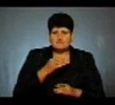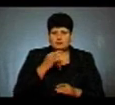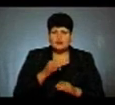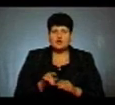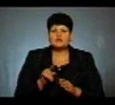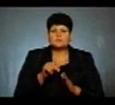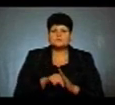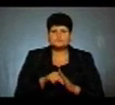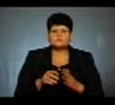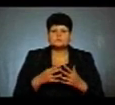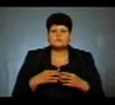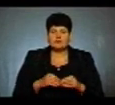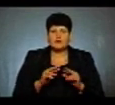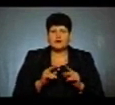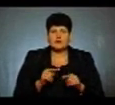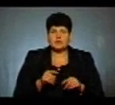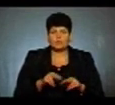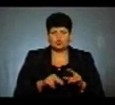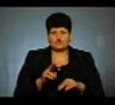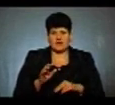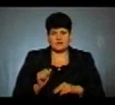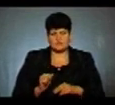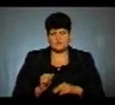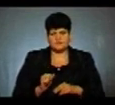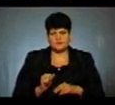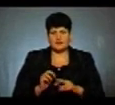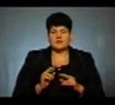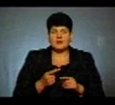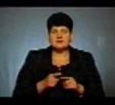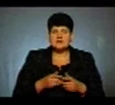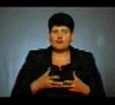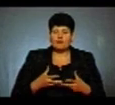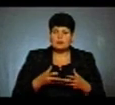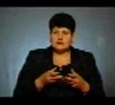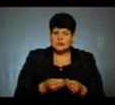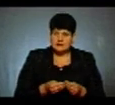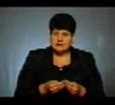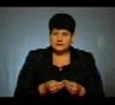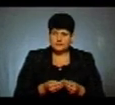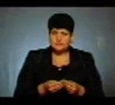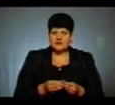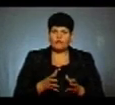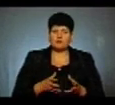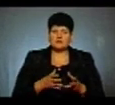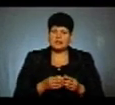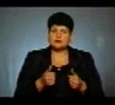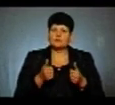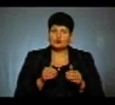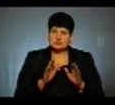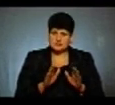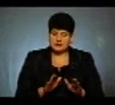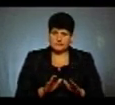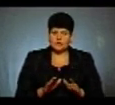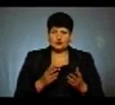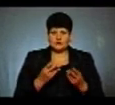таке сім'я і як її будувати. Як це вплине? Вплине тільки позитивно, тому що, якщо